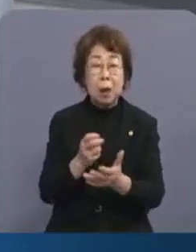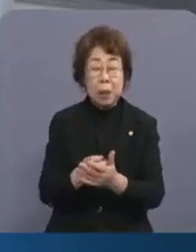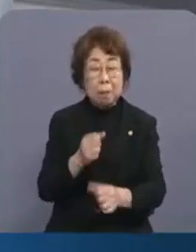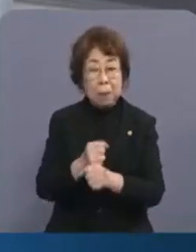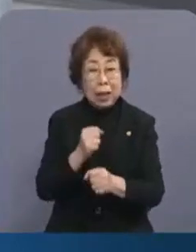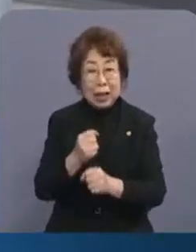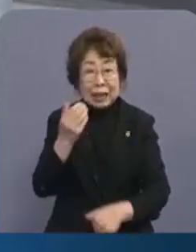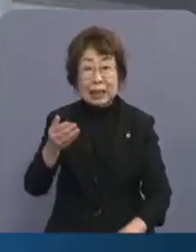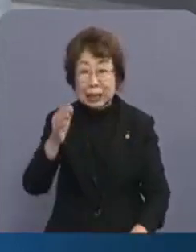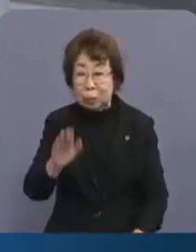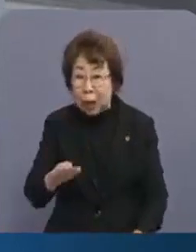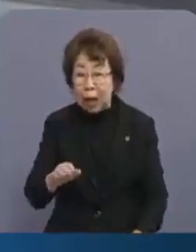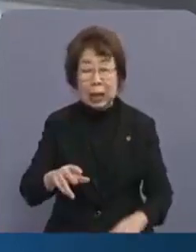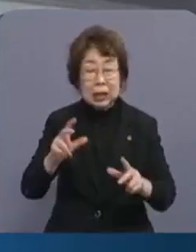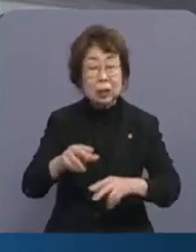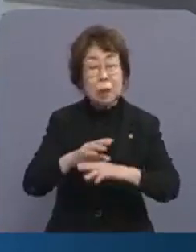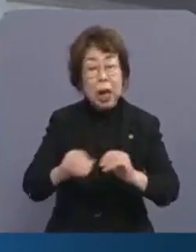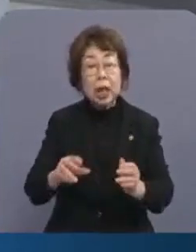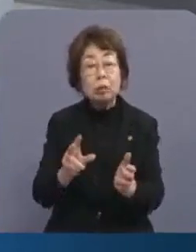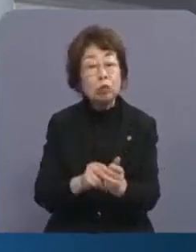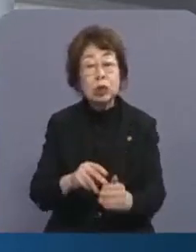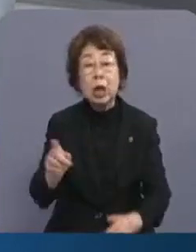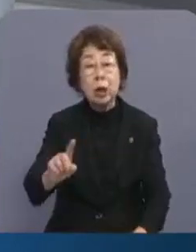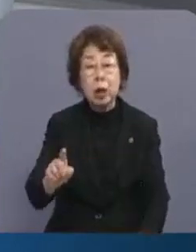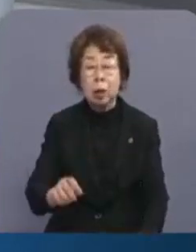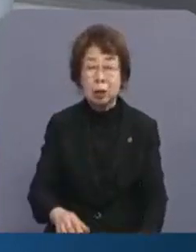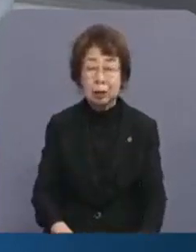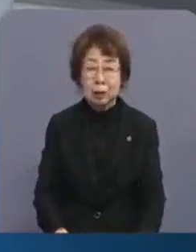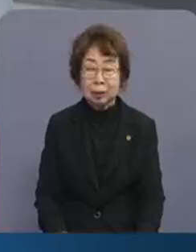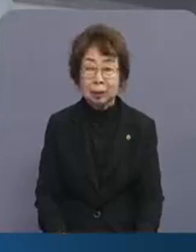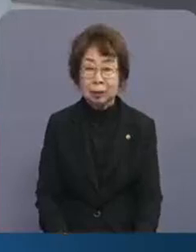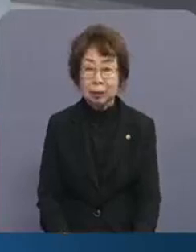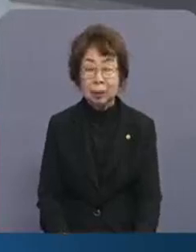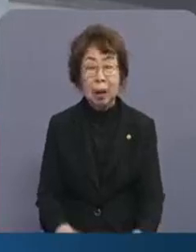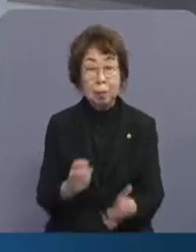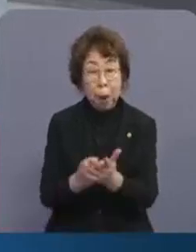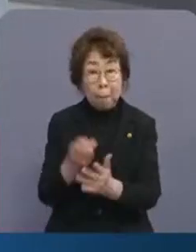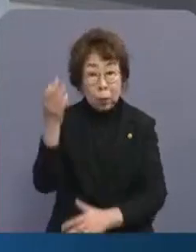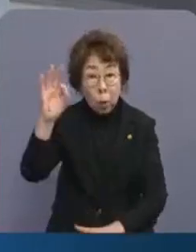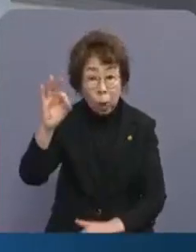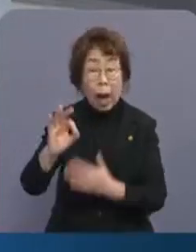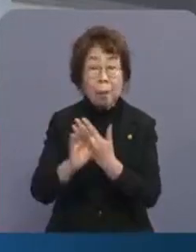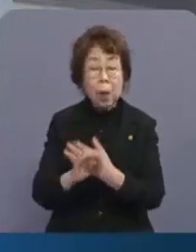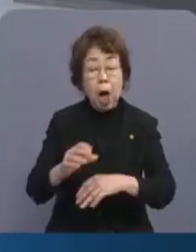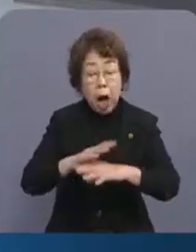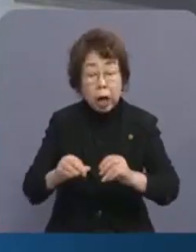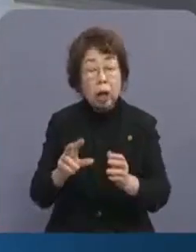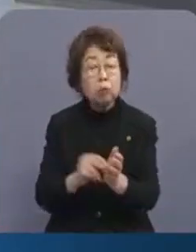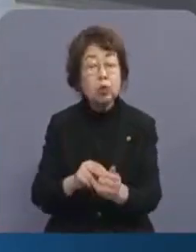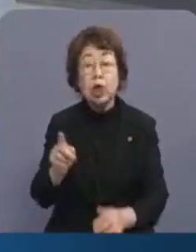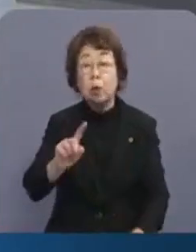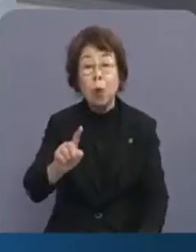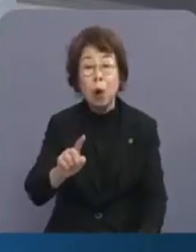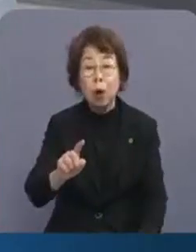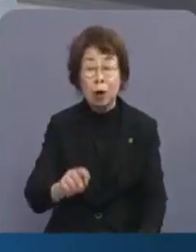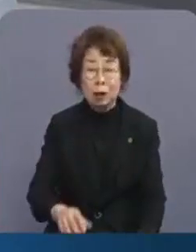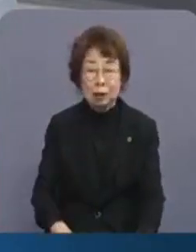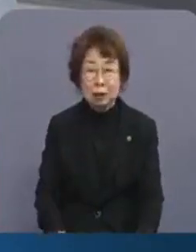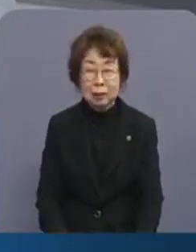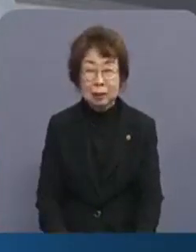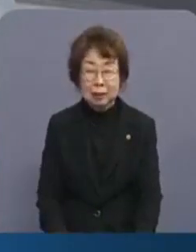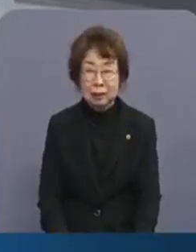만들어지더라도 지금 해결해야 될 과제들이 많아 보이는데 법안이 통과되더라도 우리가 해결해야 될 숙제들 과제들은 뭐가